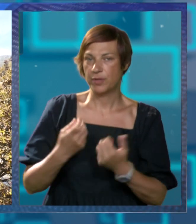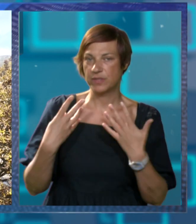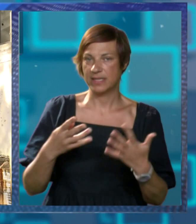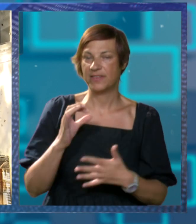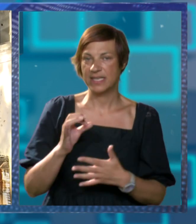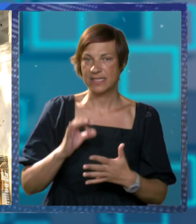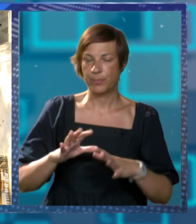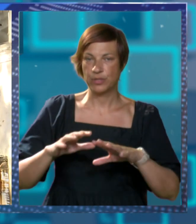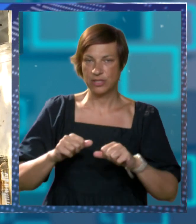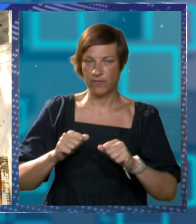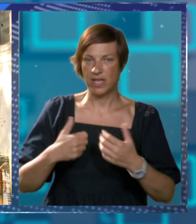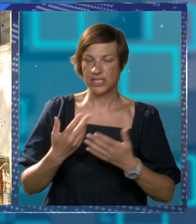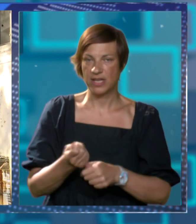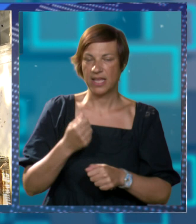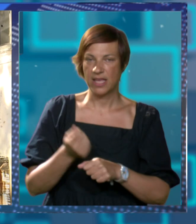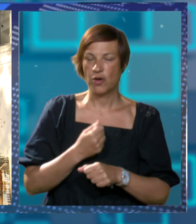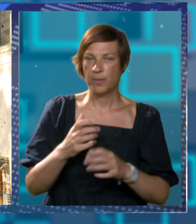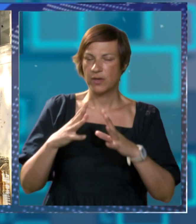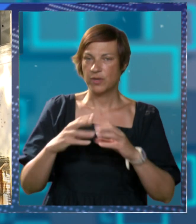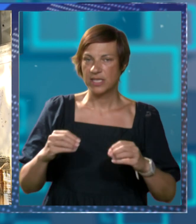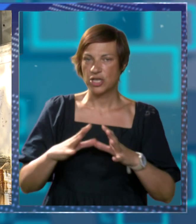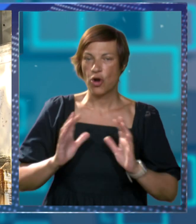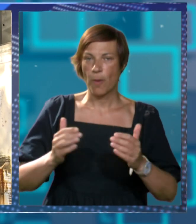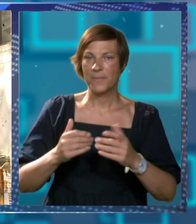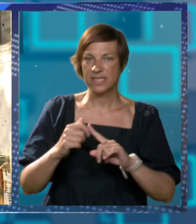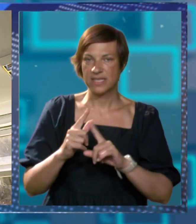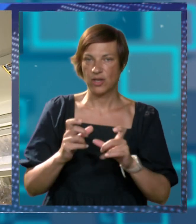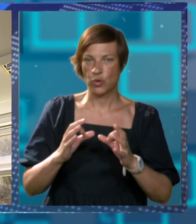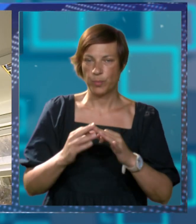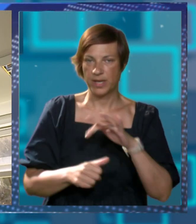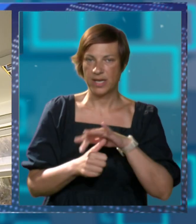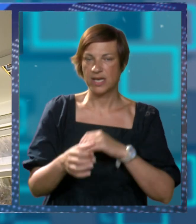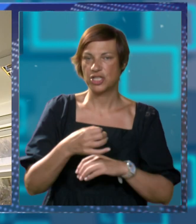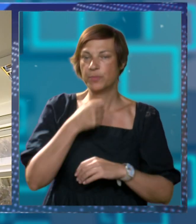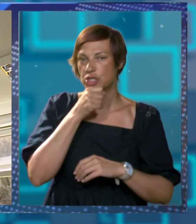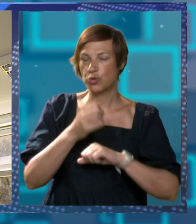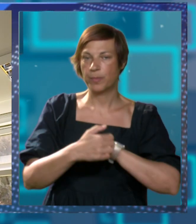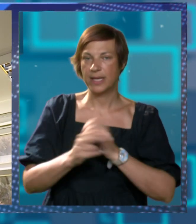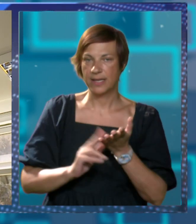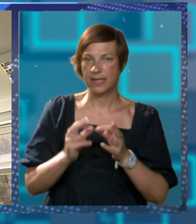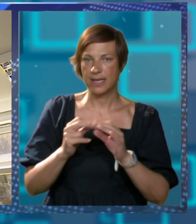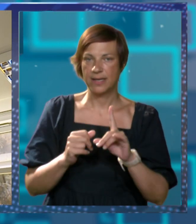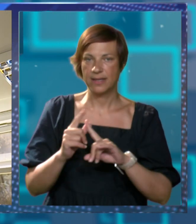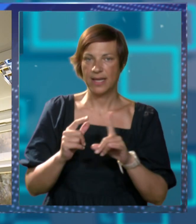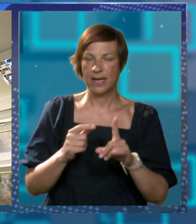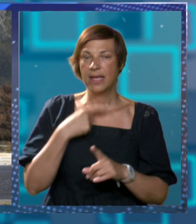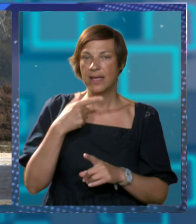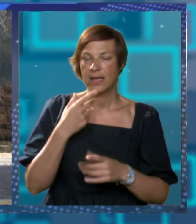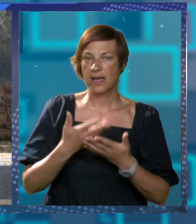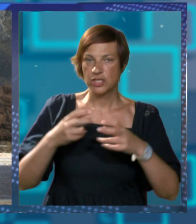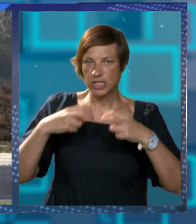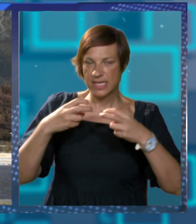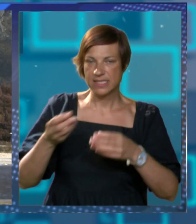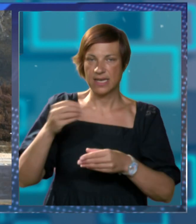preuzela 90% vlasništva i obnovu razrušenog kompleksa Kupara. Načelnik općine Župa Dubrovačka Silvio Nardelli tvrdi